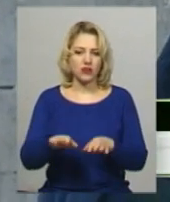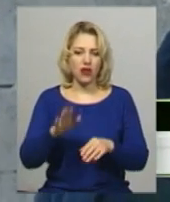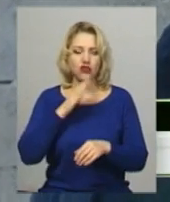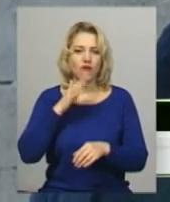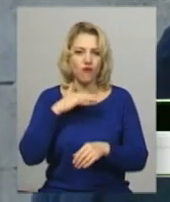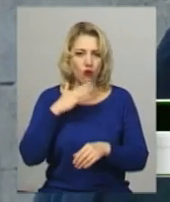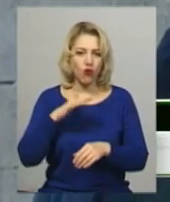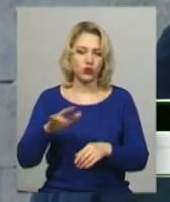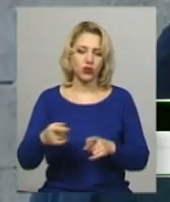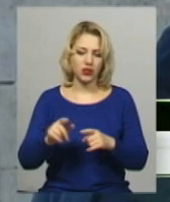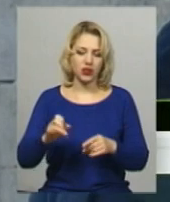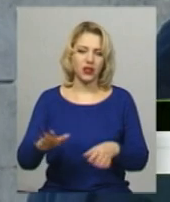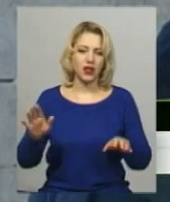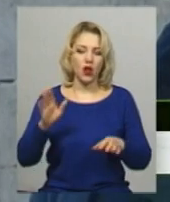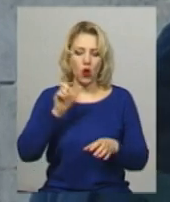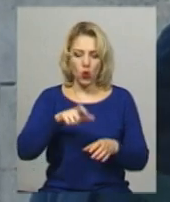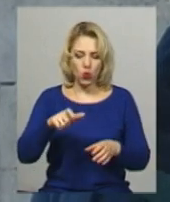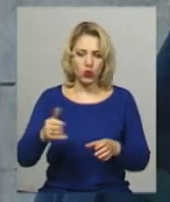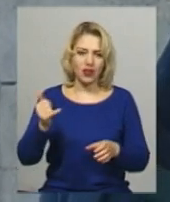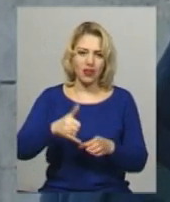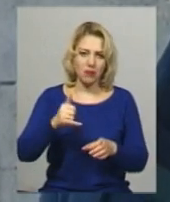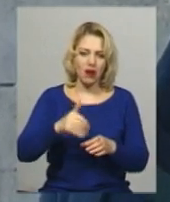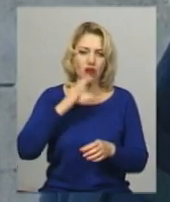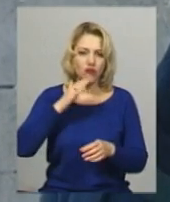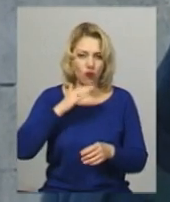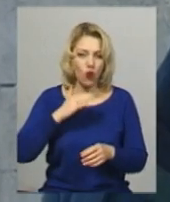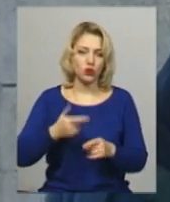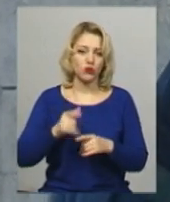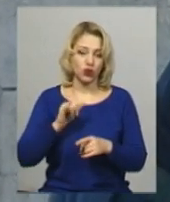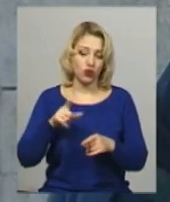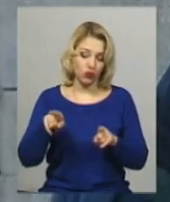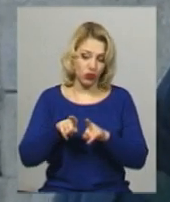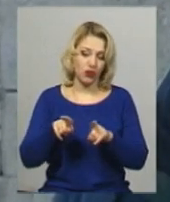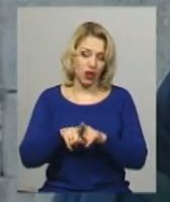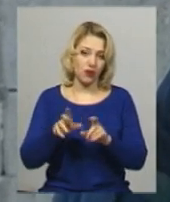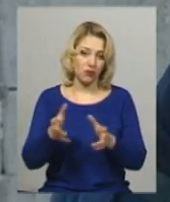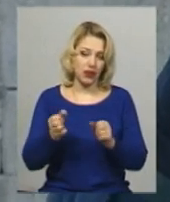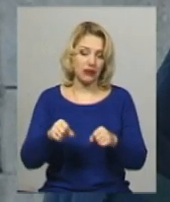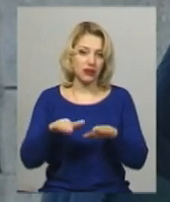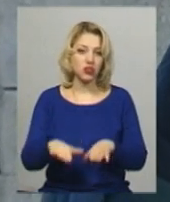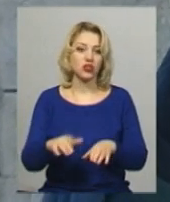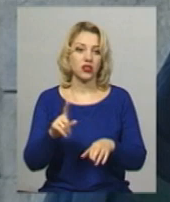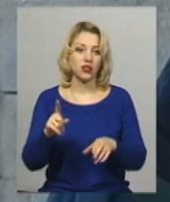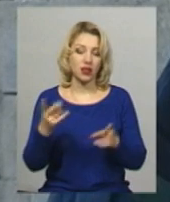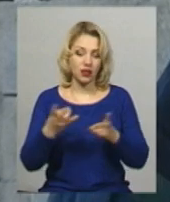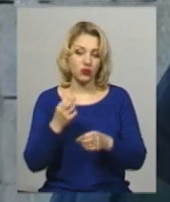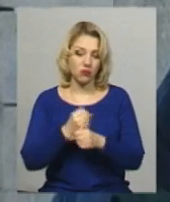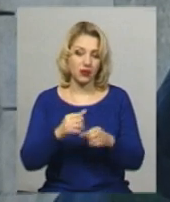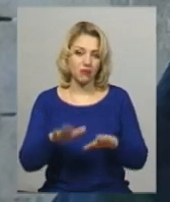йдуть сюди, святять воду, люди воду набирають. І тому було прийнято рішення, чому тут не зробити таке місце, де можна було